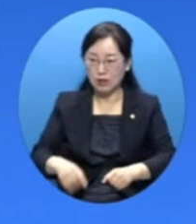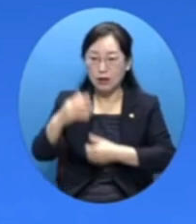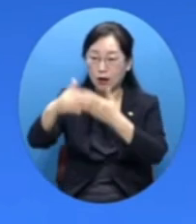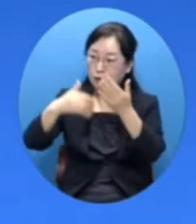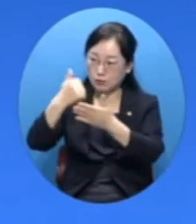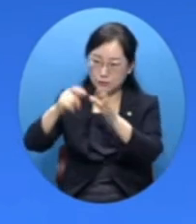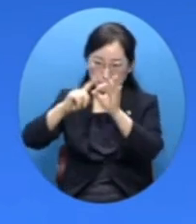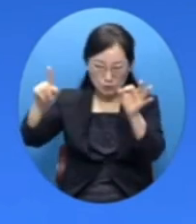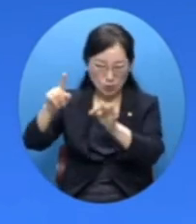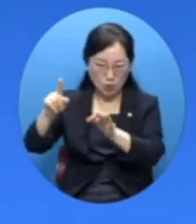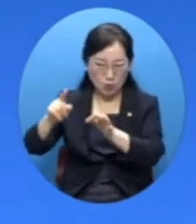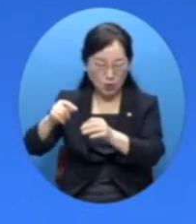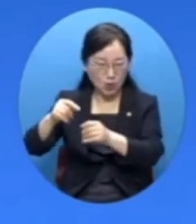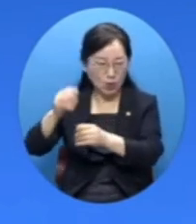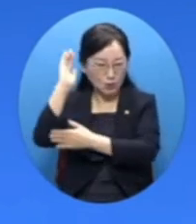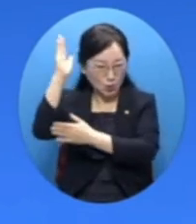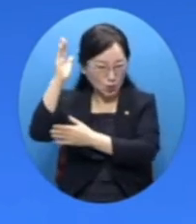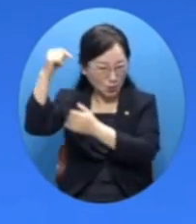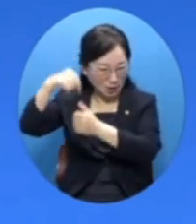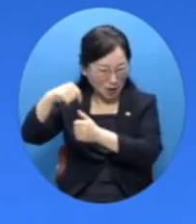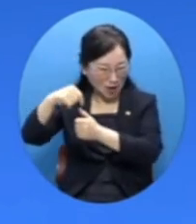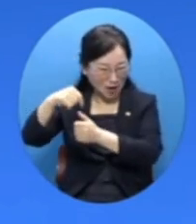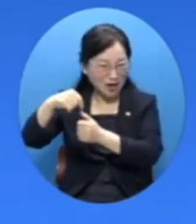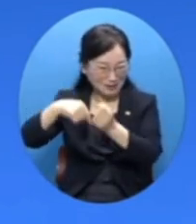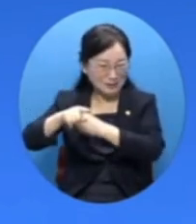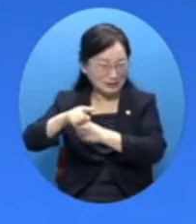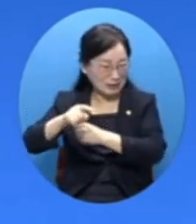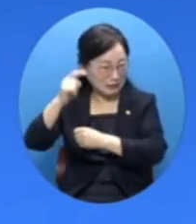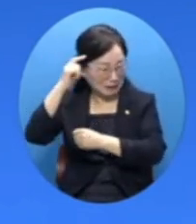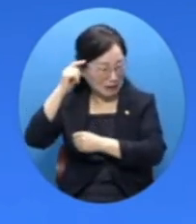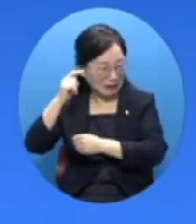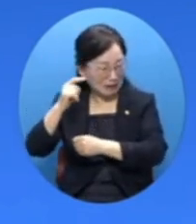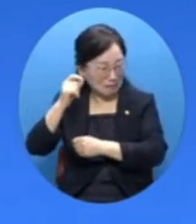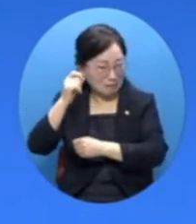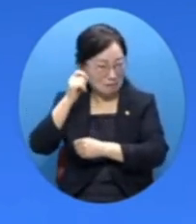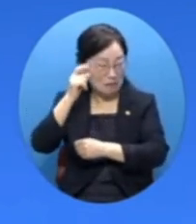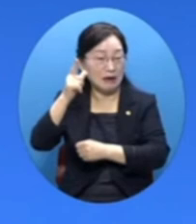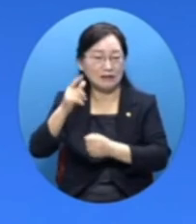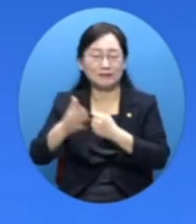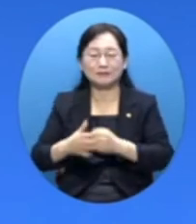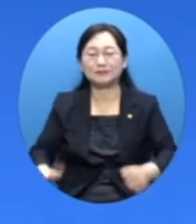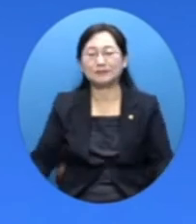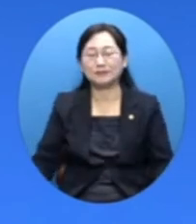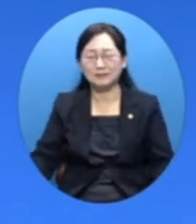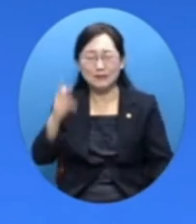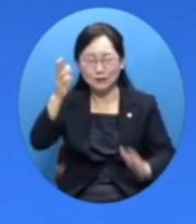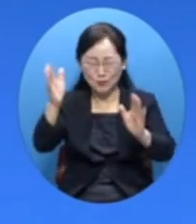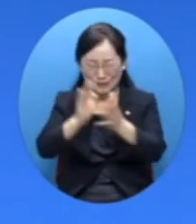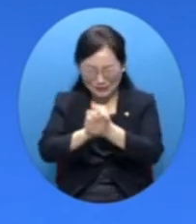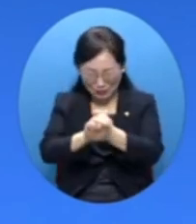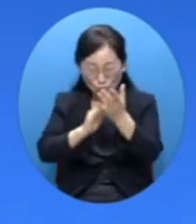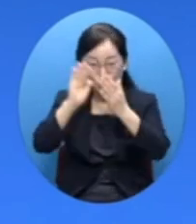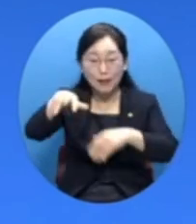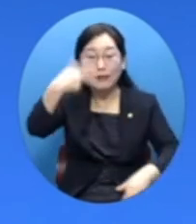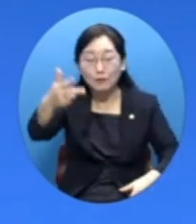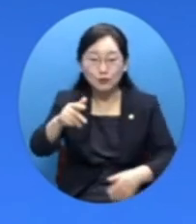주시는구나 저는 부정적인 얘기를 거꾸로 듣는 습관이 있어 가지고 일주일 내내 기도하고 다음 주일 10월 절에 대한 설교를 했더니 그다 부다